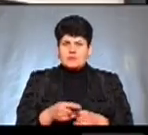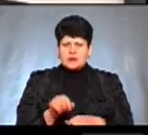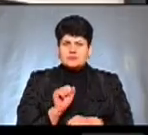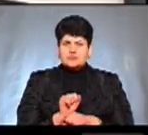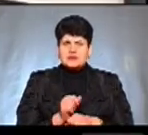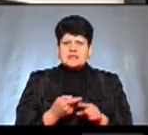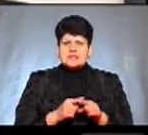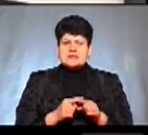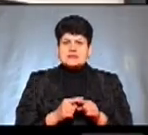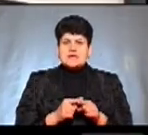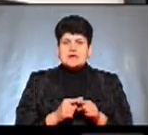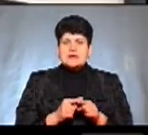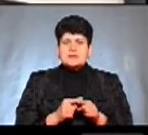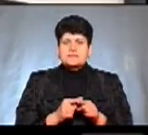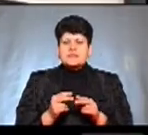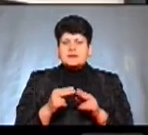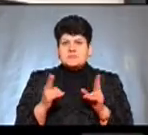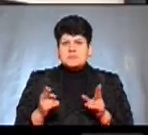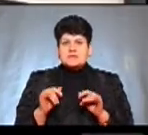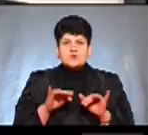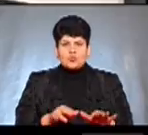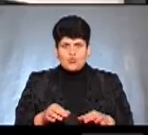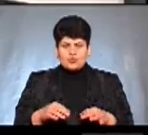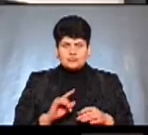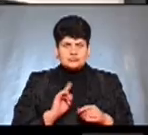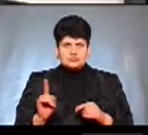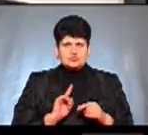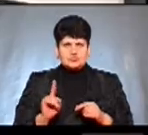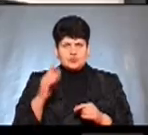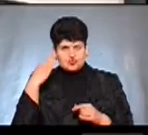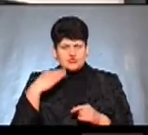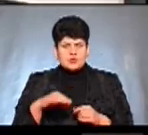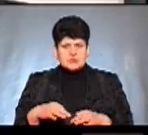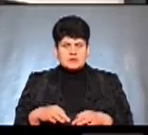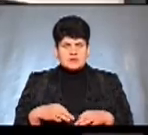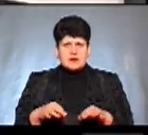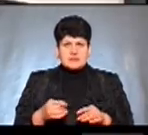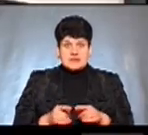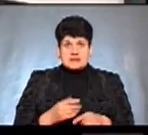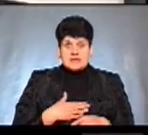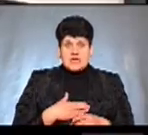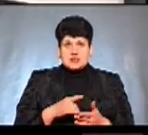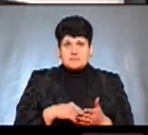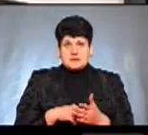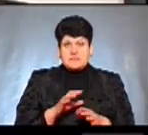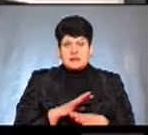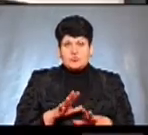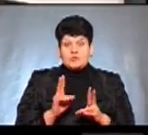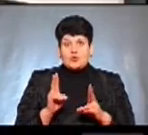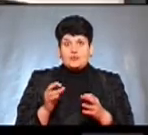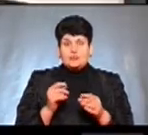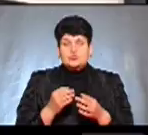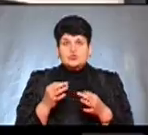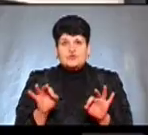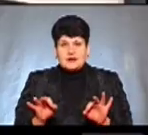міст від руху транзитного транспорту, ну, розумієте, тобто тут же ж не йдеться про те, що це наш міст, ми не будемо нікого пускати там,